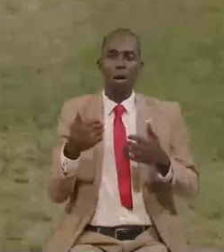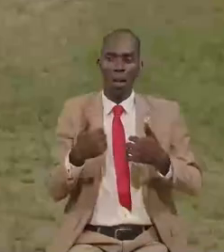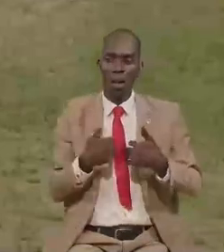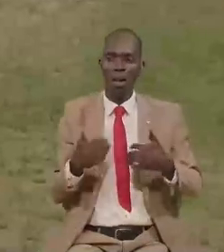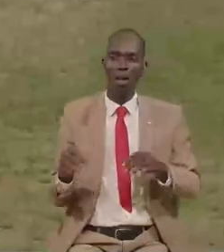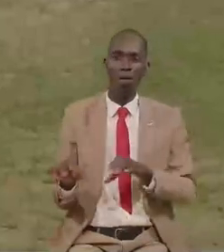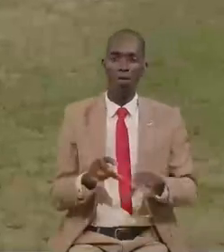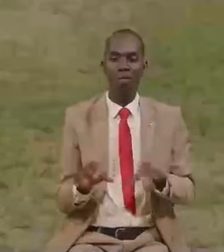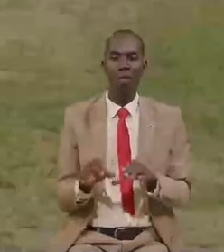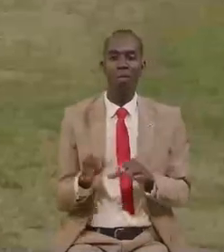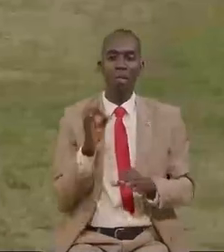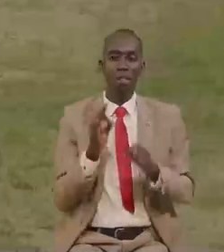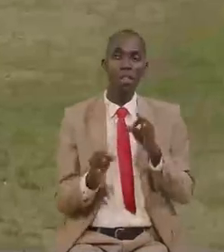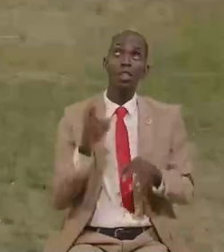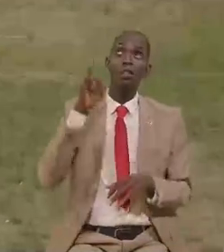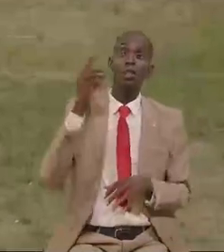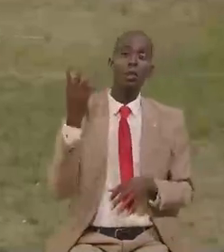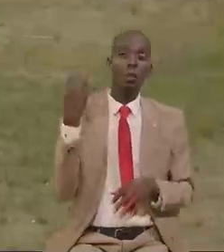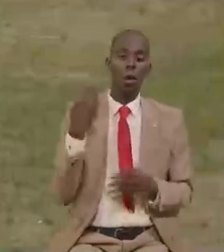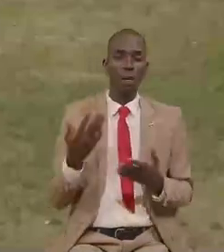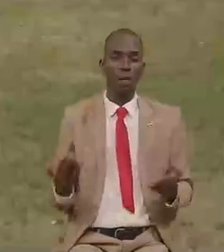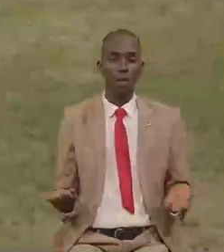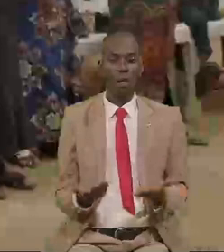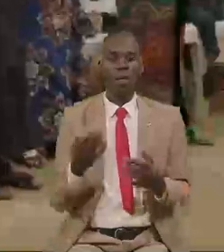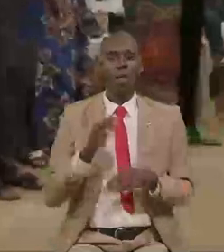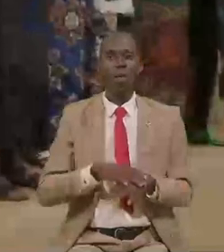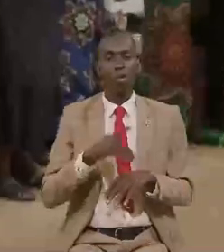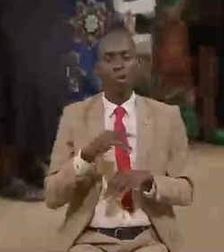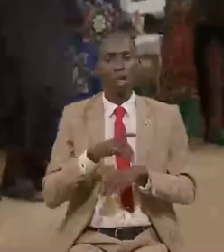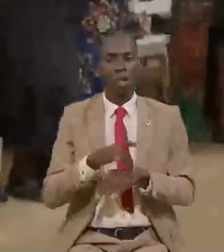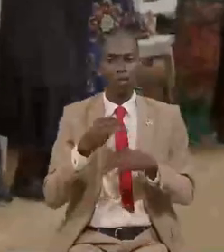fera s'il était sur la terre aujourd'hui.